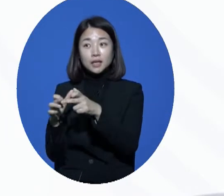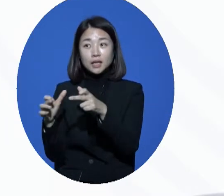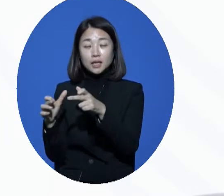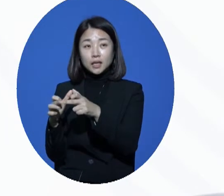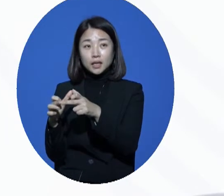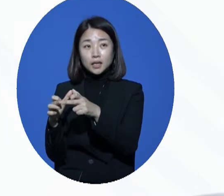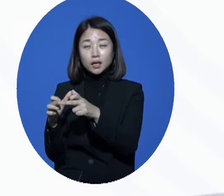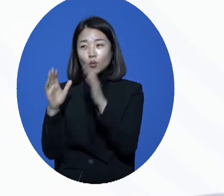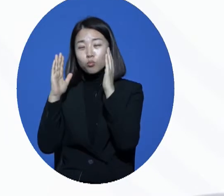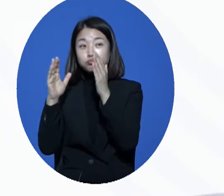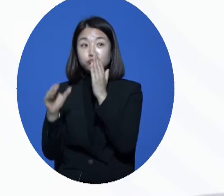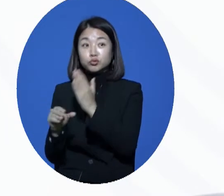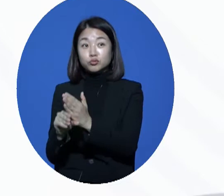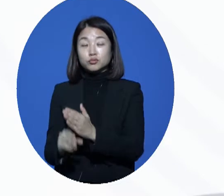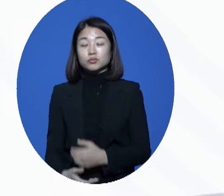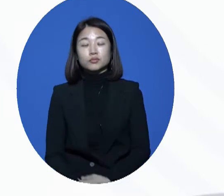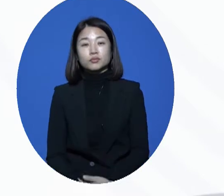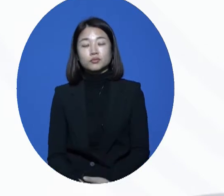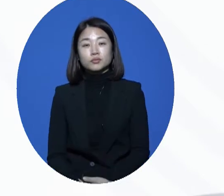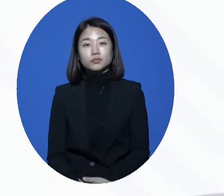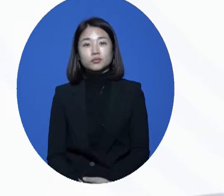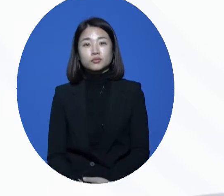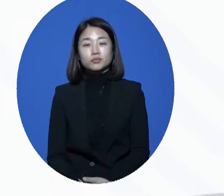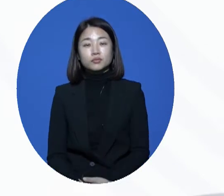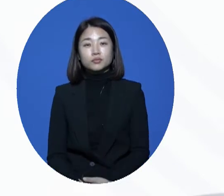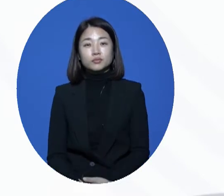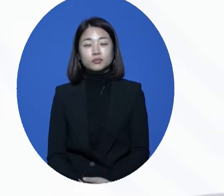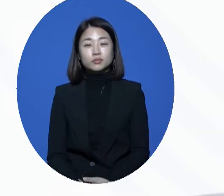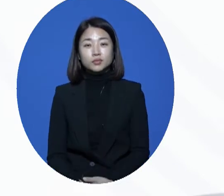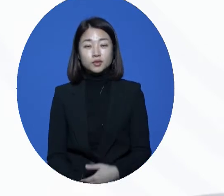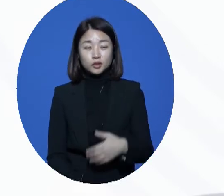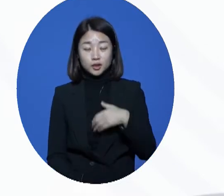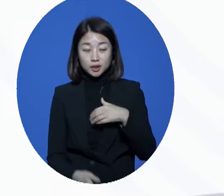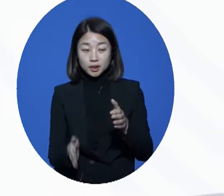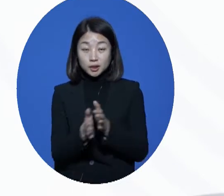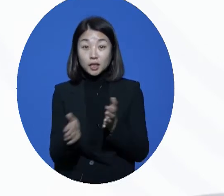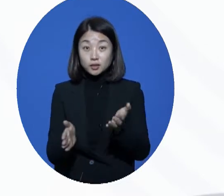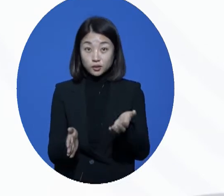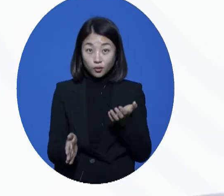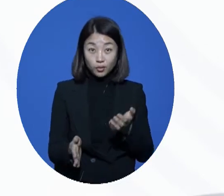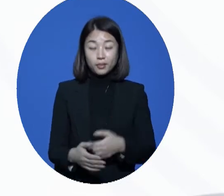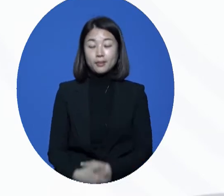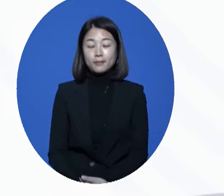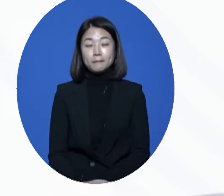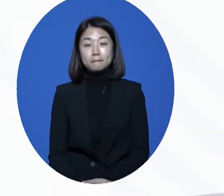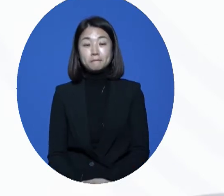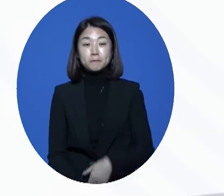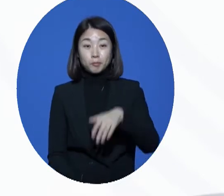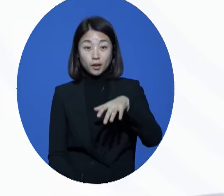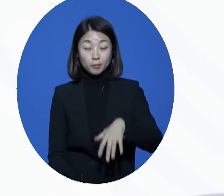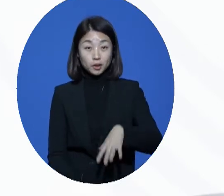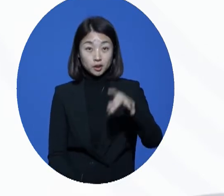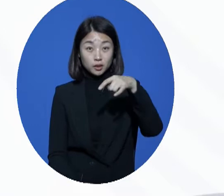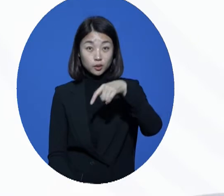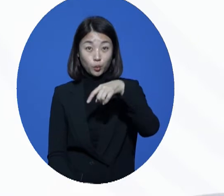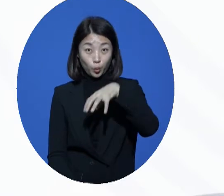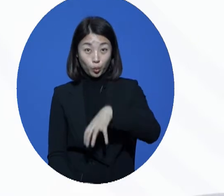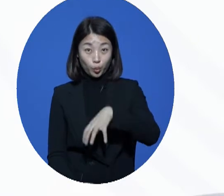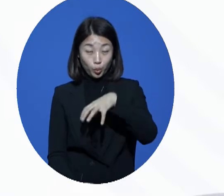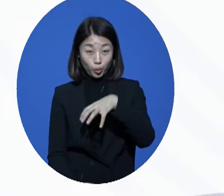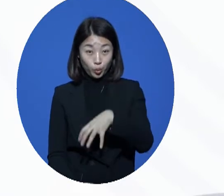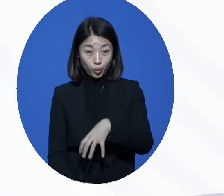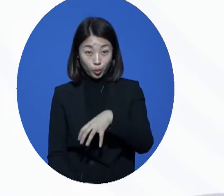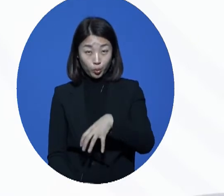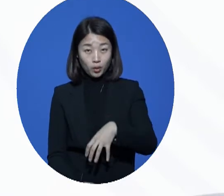장애학을 공부하고 있습니다. 저는 시작하기에 앞서서 우선 이런 자리가